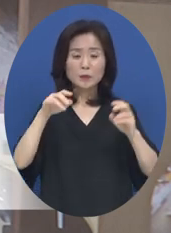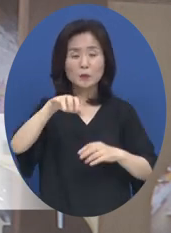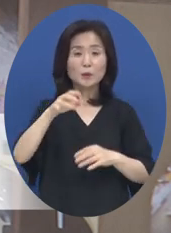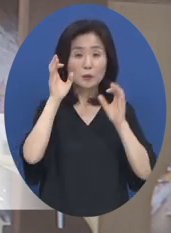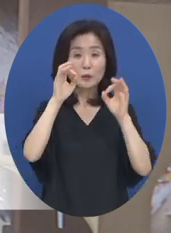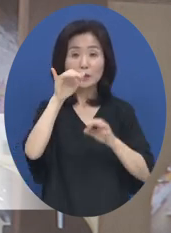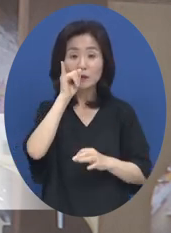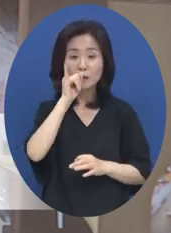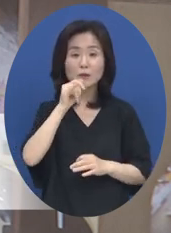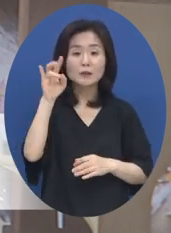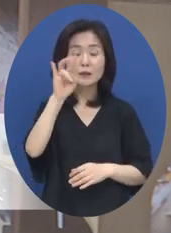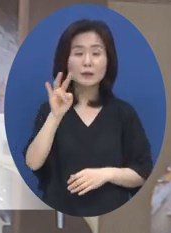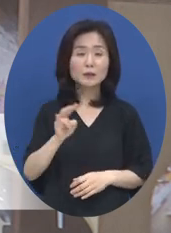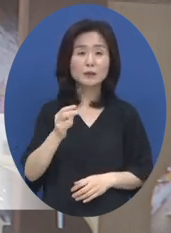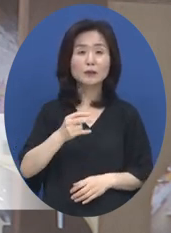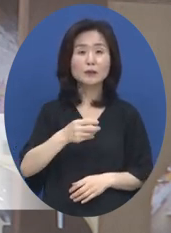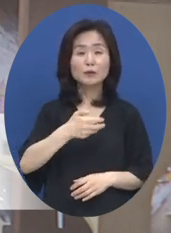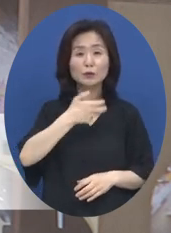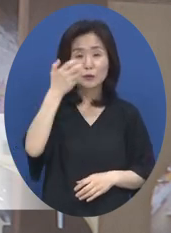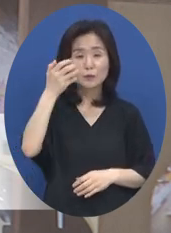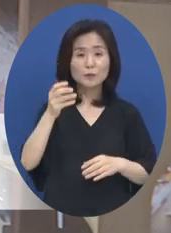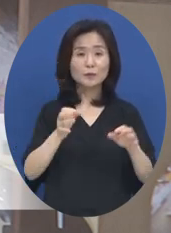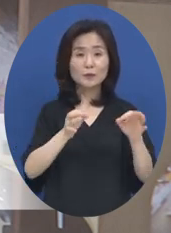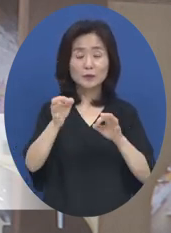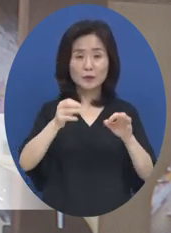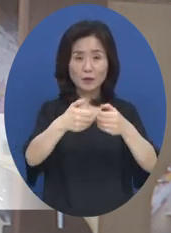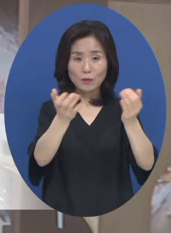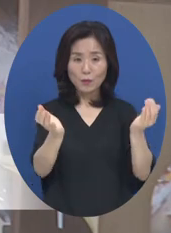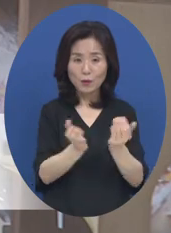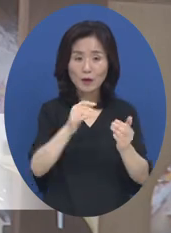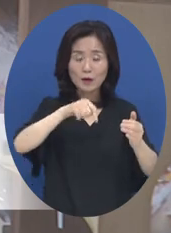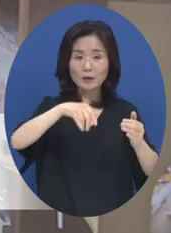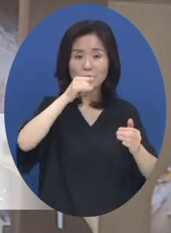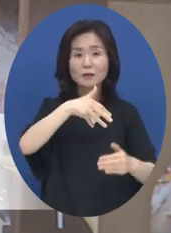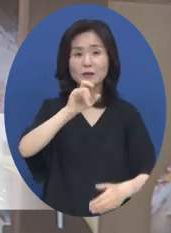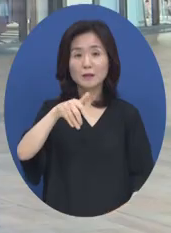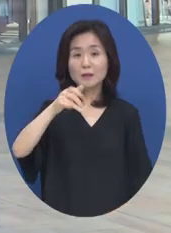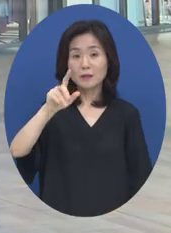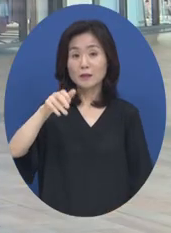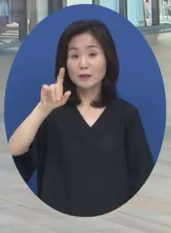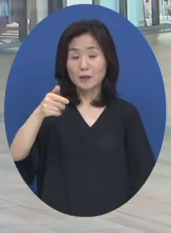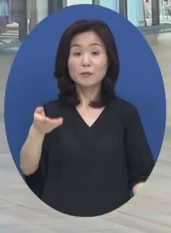쉬운 꿈상의 내부에 위치한 착착착 브랜드관을 다녀왔습니다.